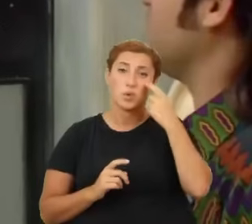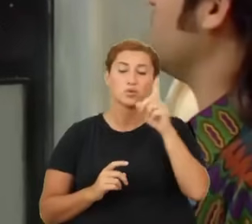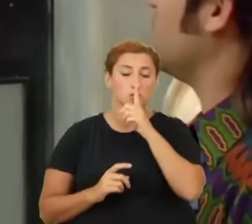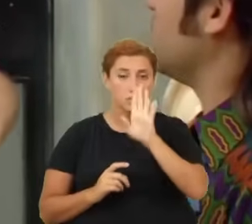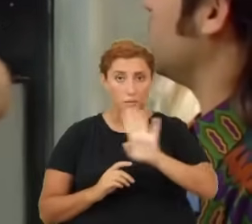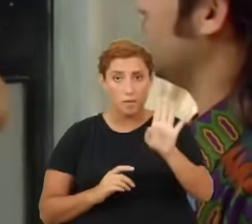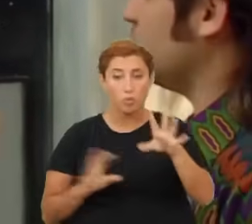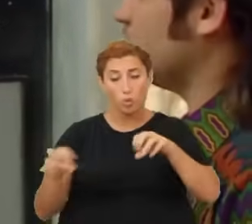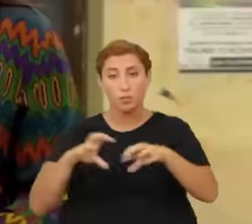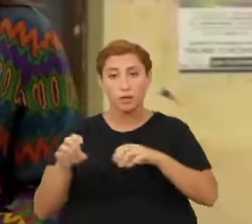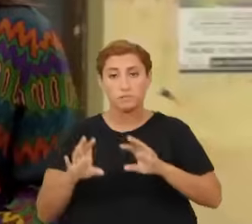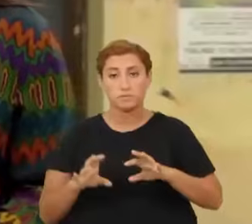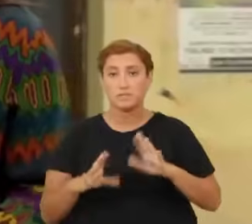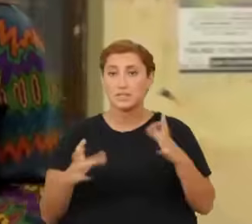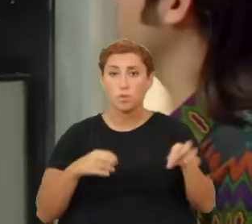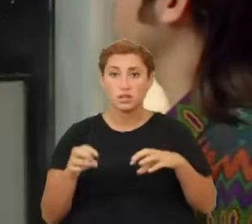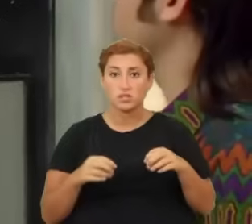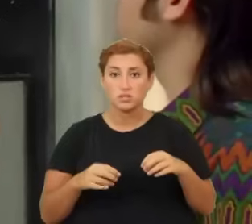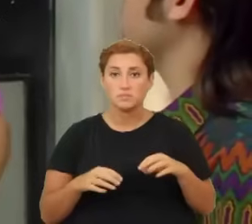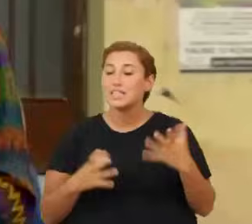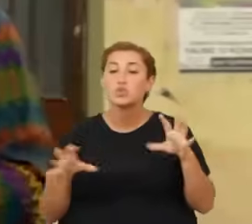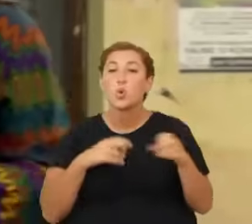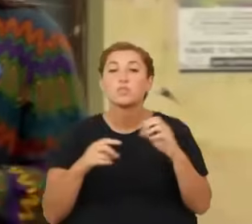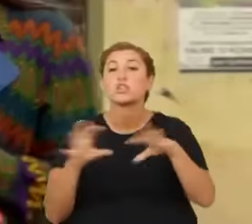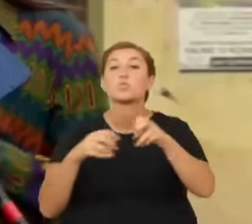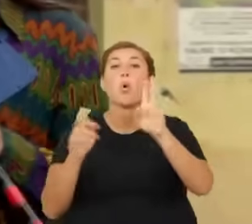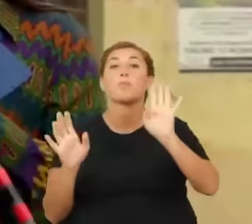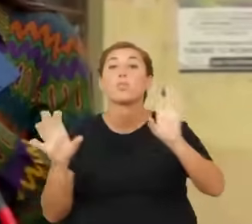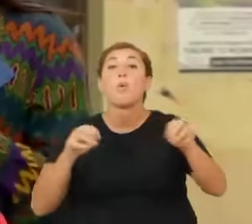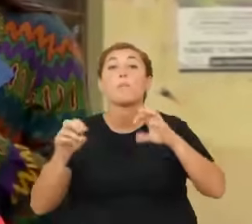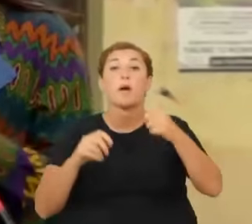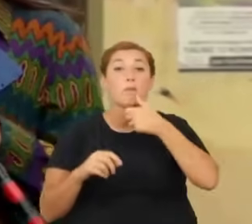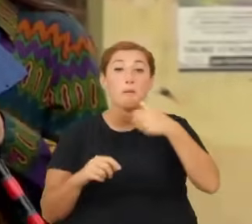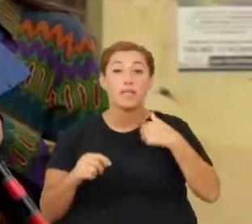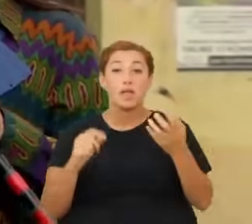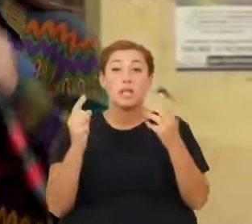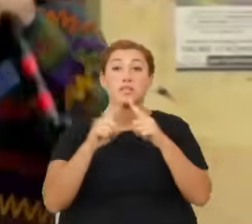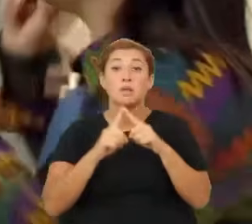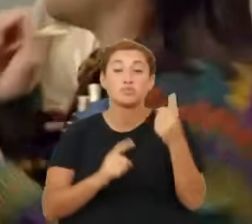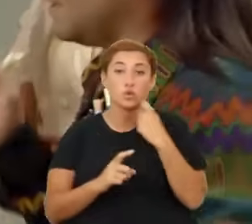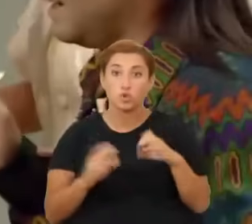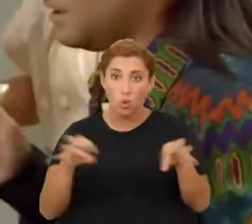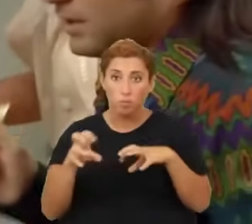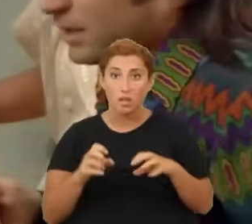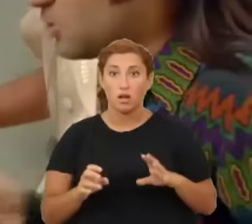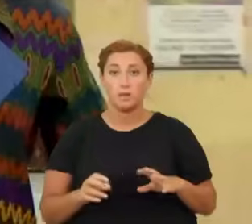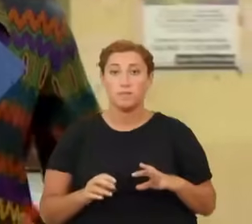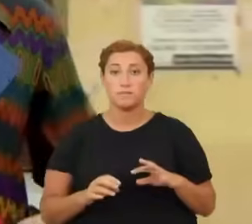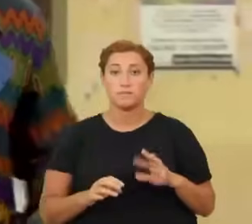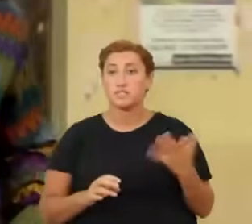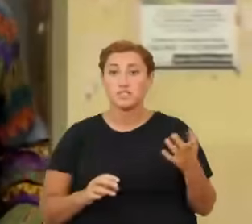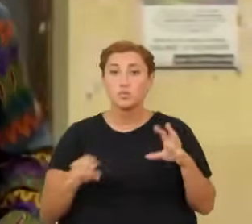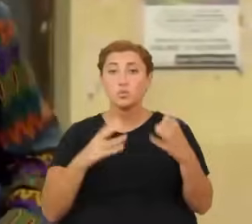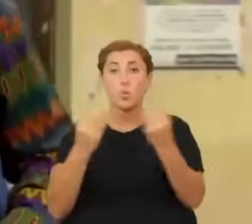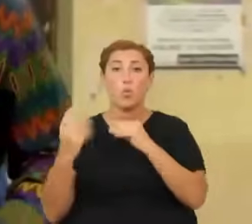de... Sus! Tamam, topla şunları. Nasıl toplayacağım? Lan nasıl toplayacaksan topla lan, topla. Babam bana hesabını soracak, topla! Ya nasıl ya